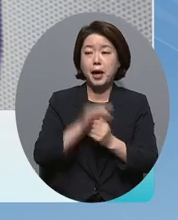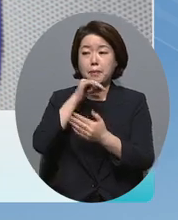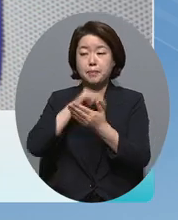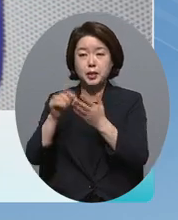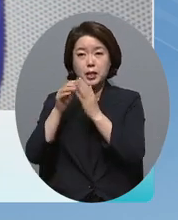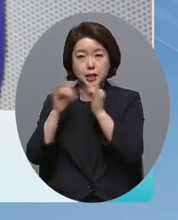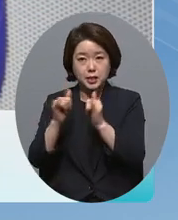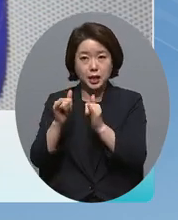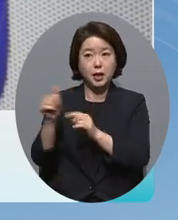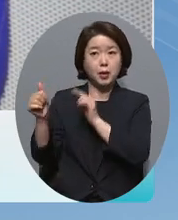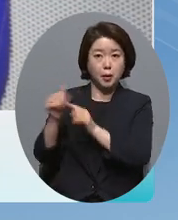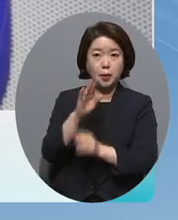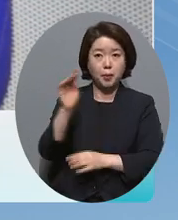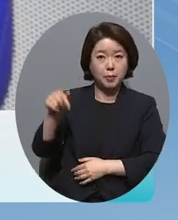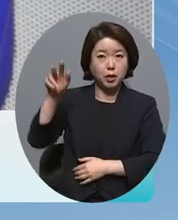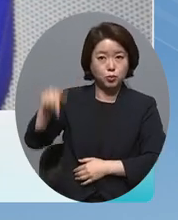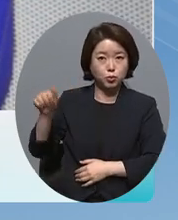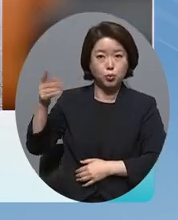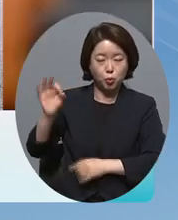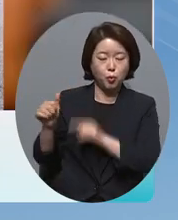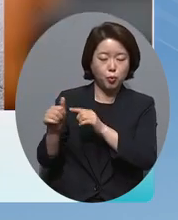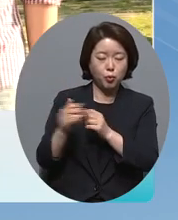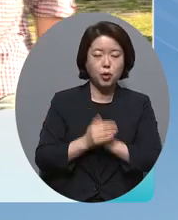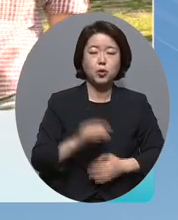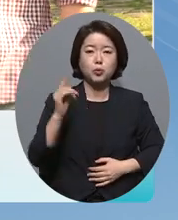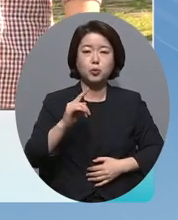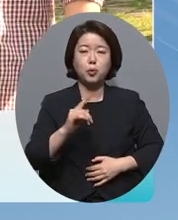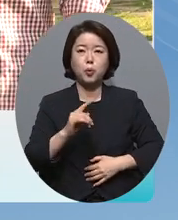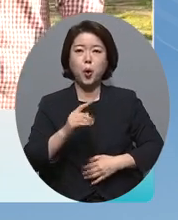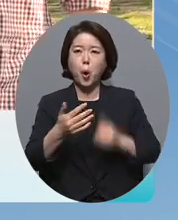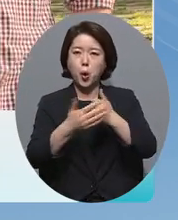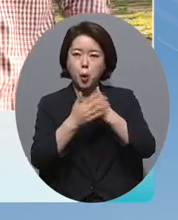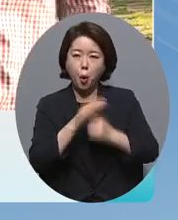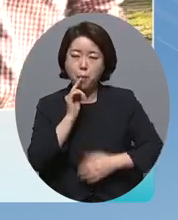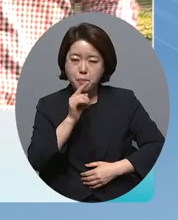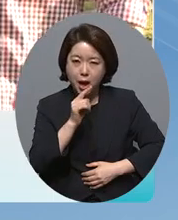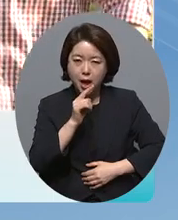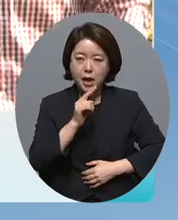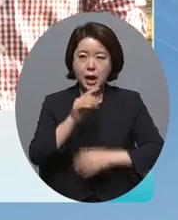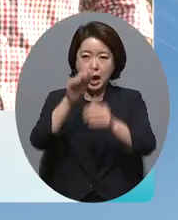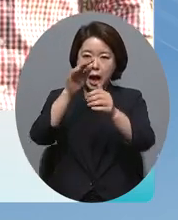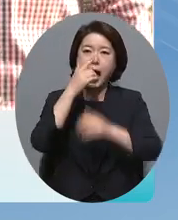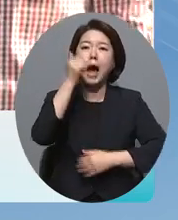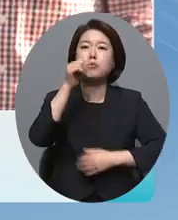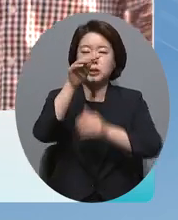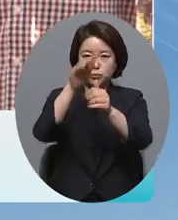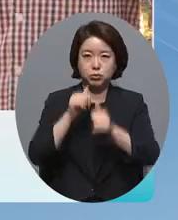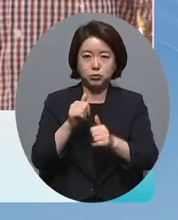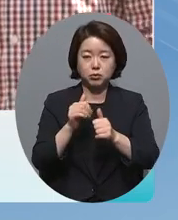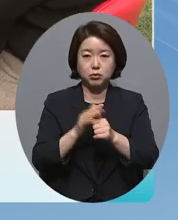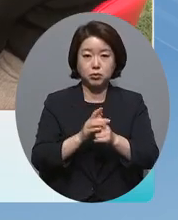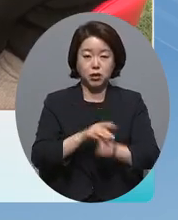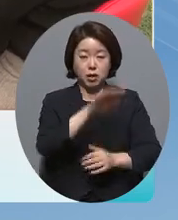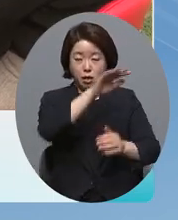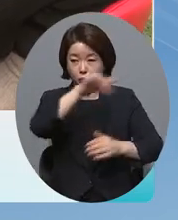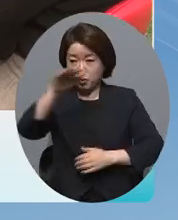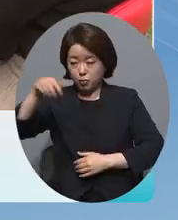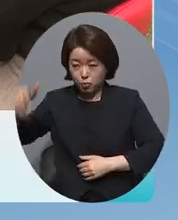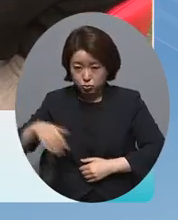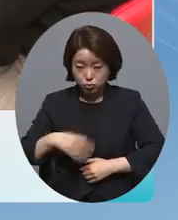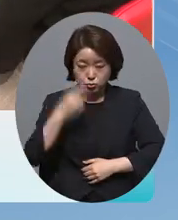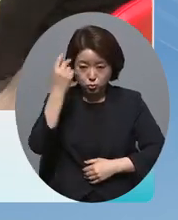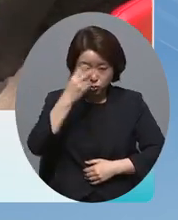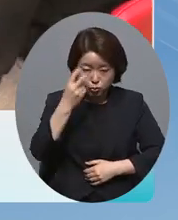피해자인 박수홍 씨 그 다음에 참고인인 박수홍 씨의 부친 이렇게 형수 이렇게까지 와서 이제 불러서 조사를 하려고